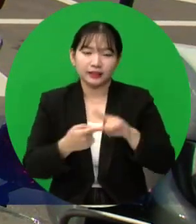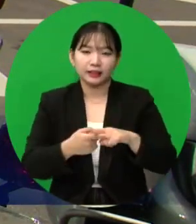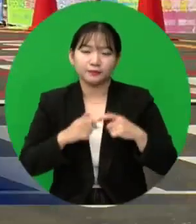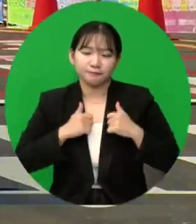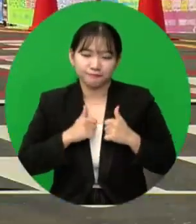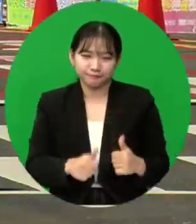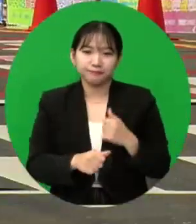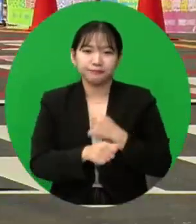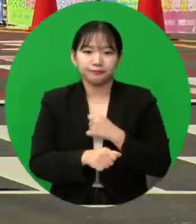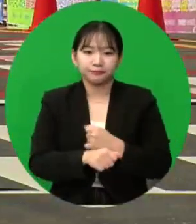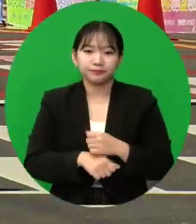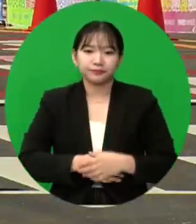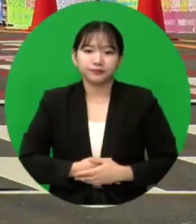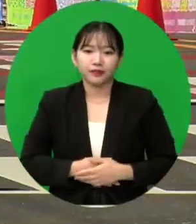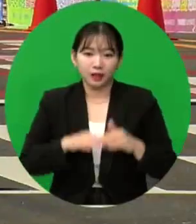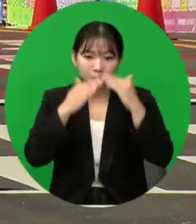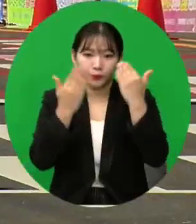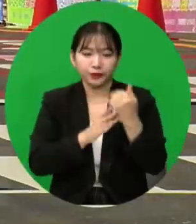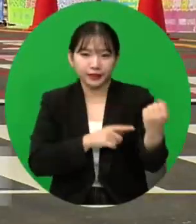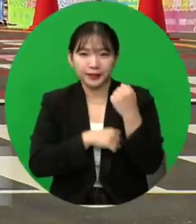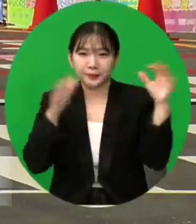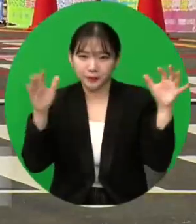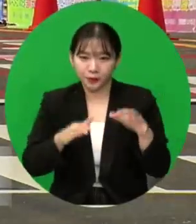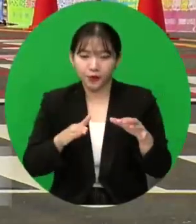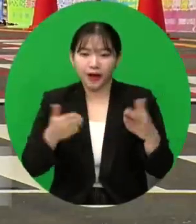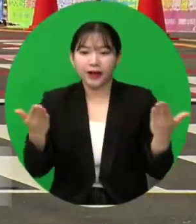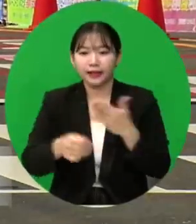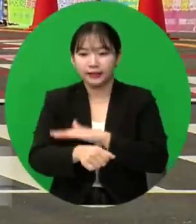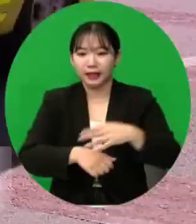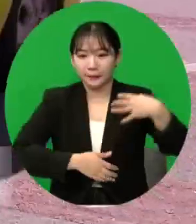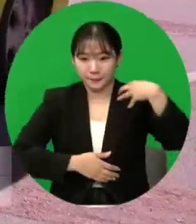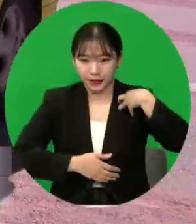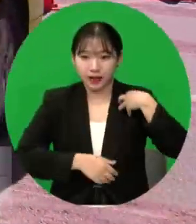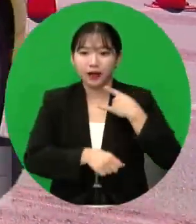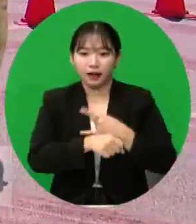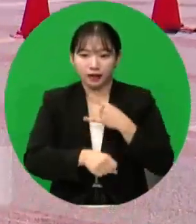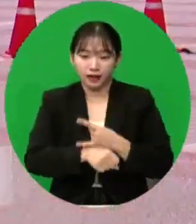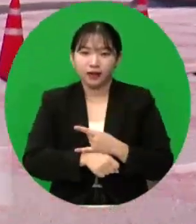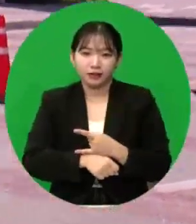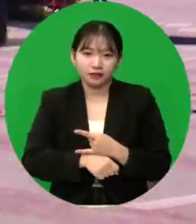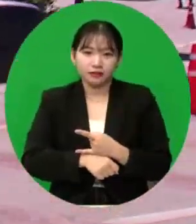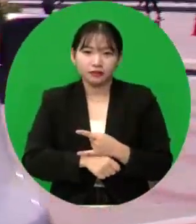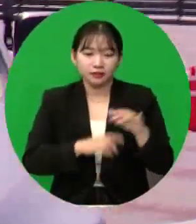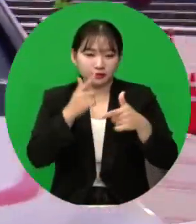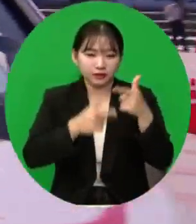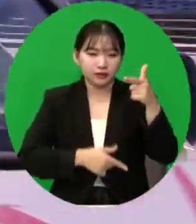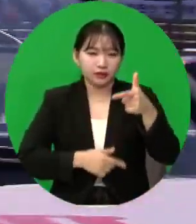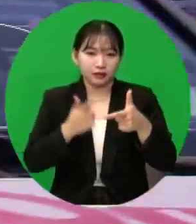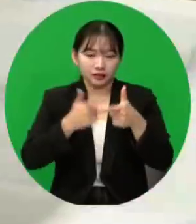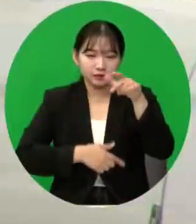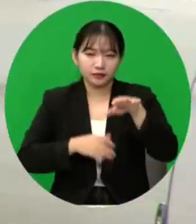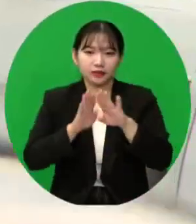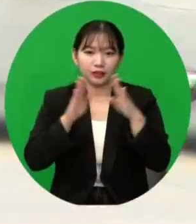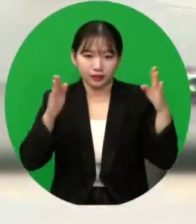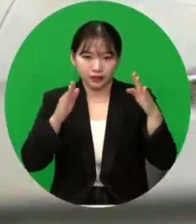최선을 다했습니다. 모두가 힘을 모아 맡은 바 역할을 다하면서 목포에서 열린 전국체전은